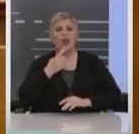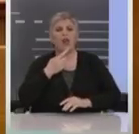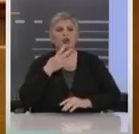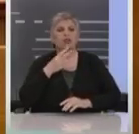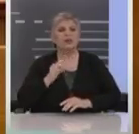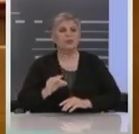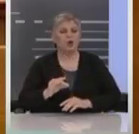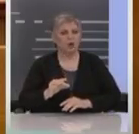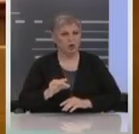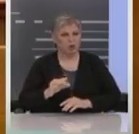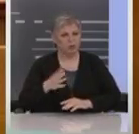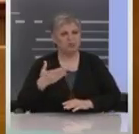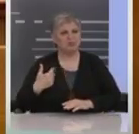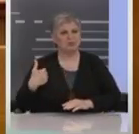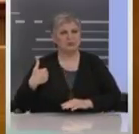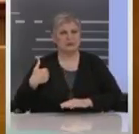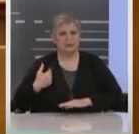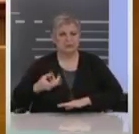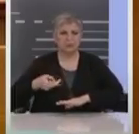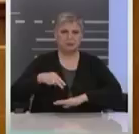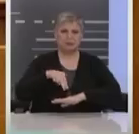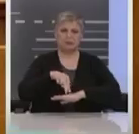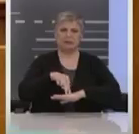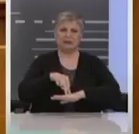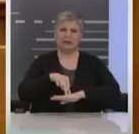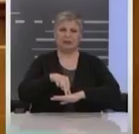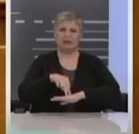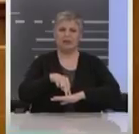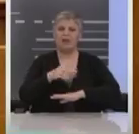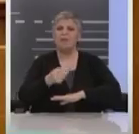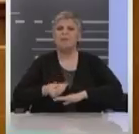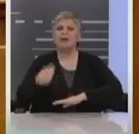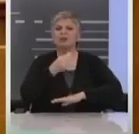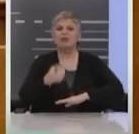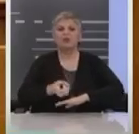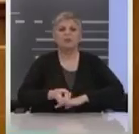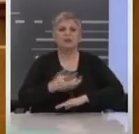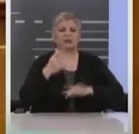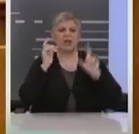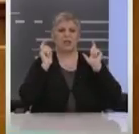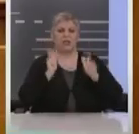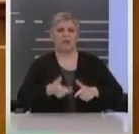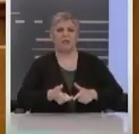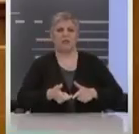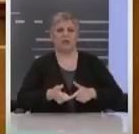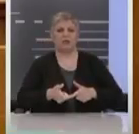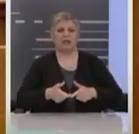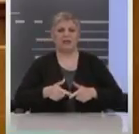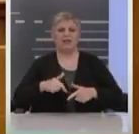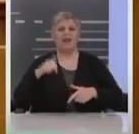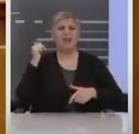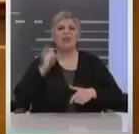όσοι πήραν το λόγο, κυρίως από το κόμμα της αξιωματικής αντιπολίτευσης, δεν έδειξαν καμία